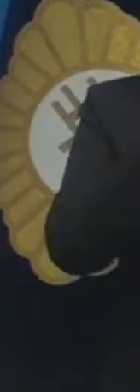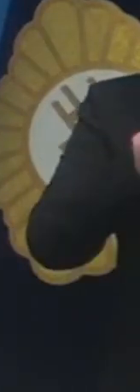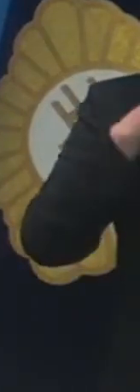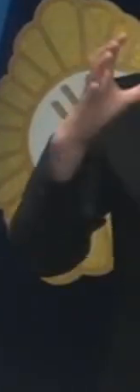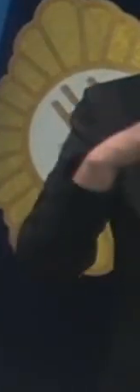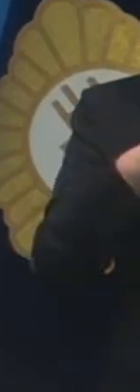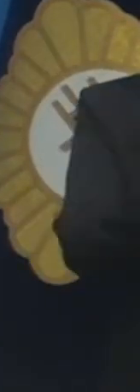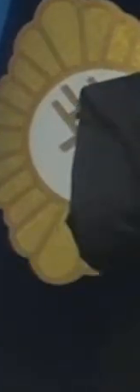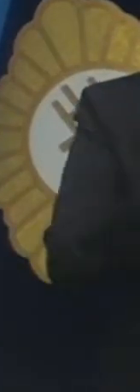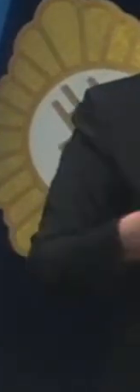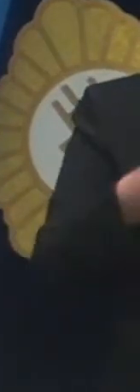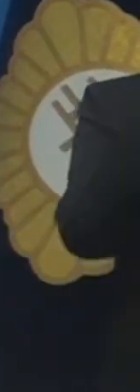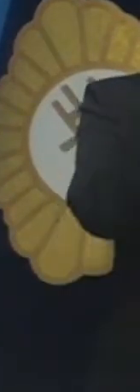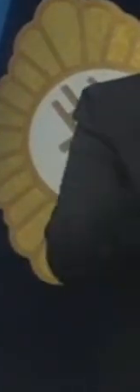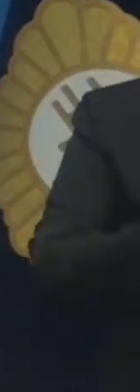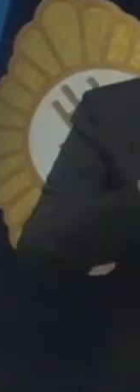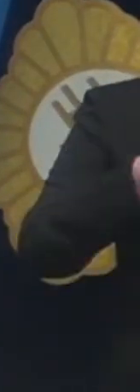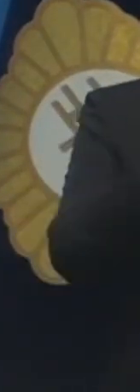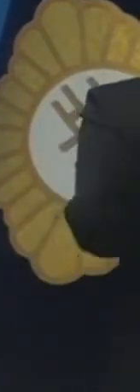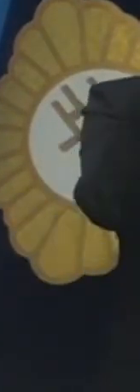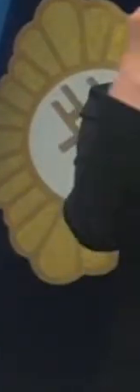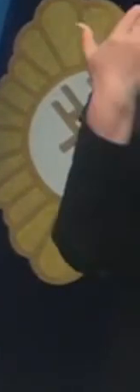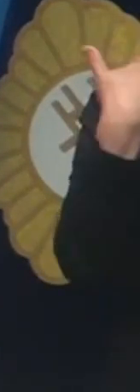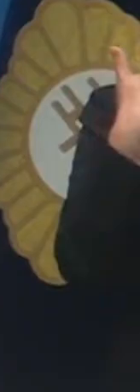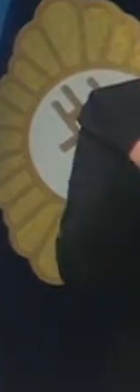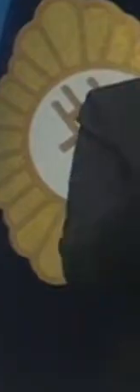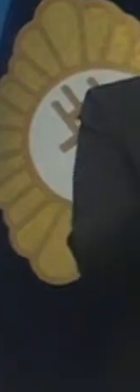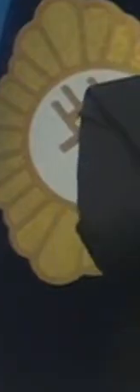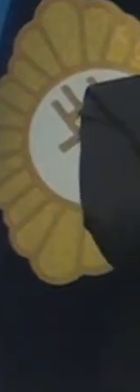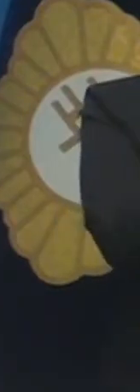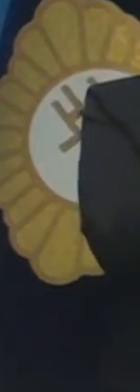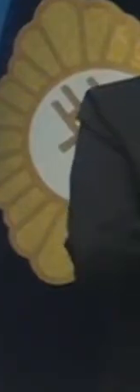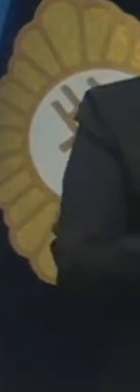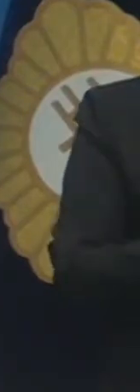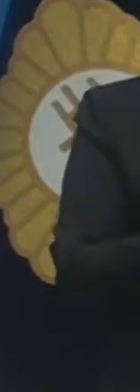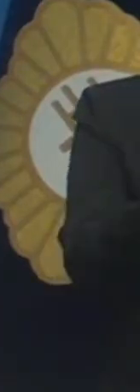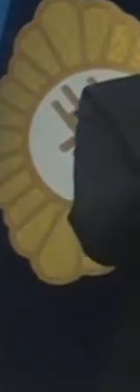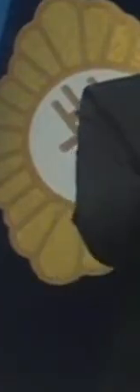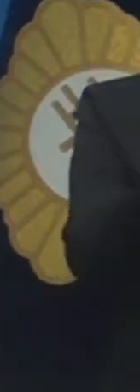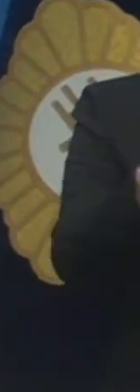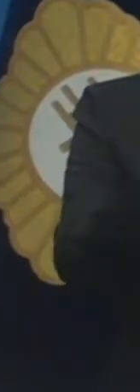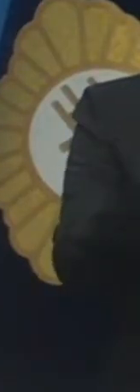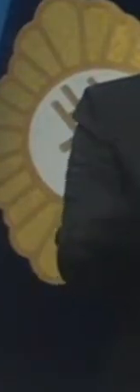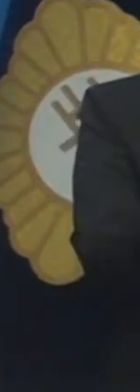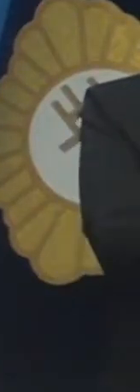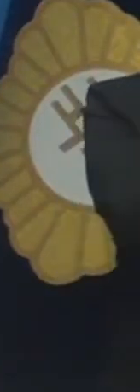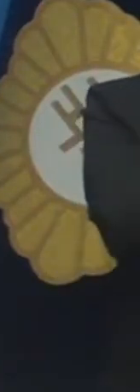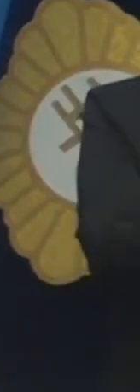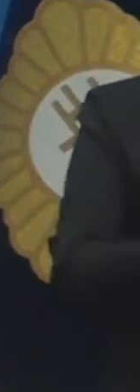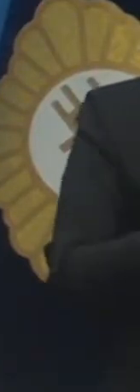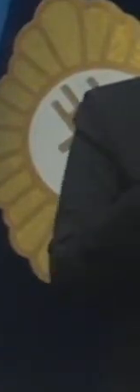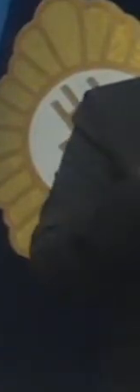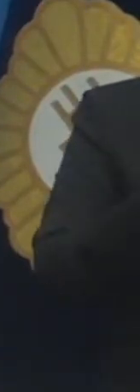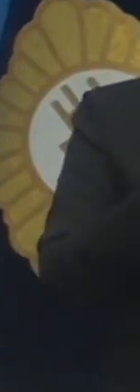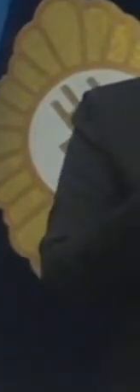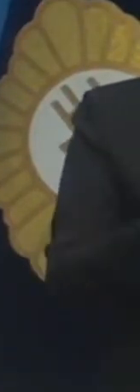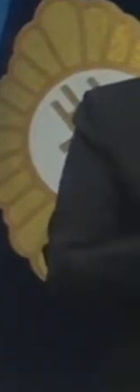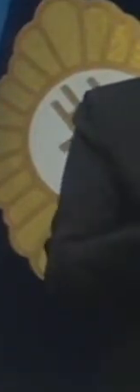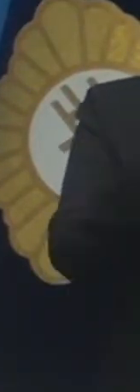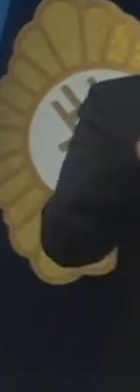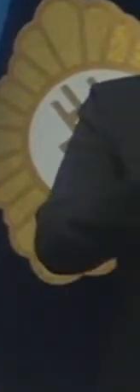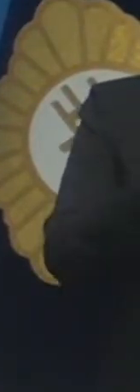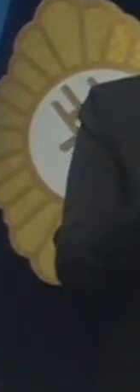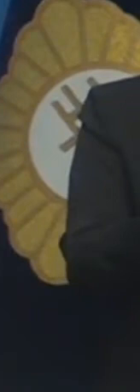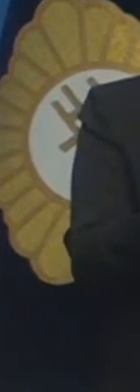계속되고 있습니다. 국민대는 김건희의 석사학위 취소 확정에 따라 자체 학칙과